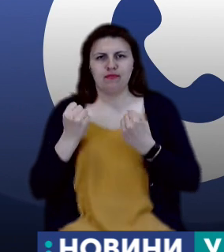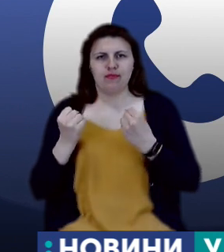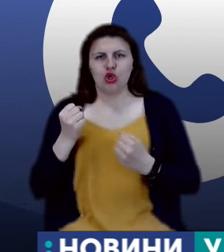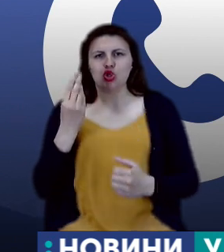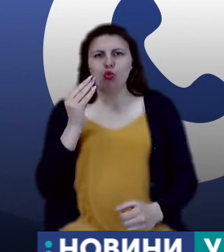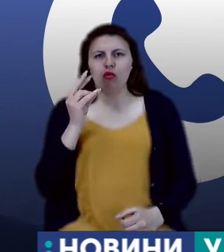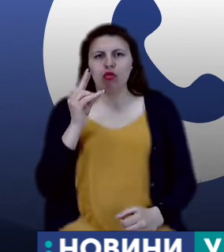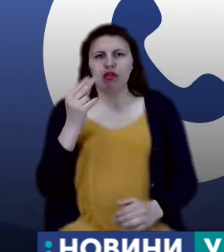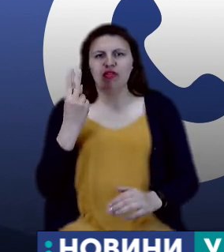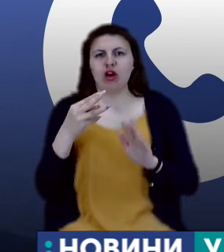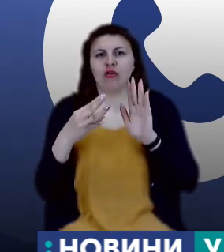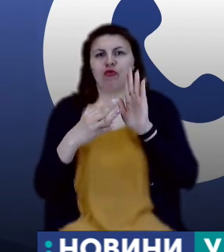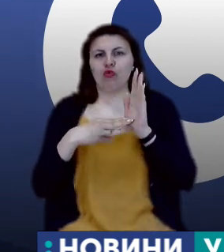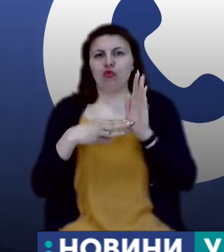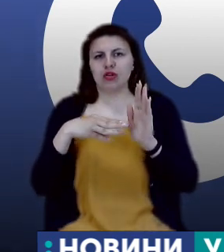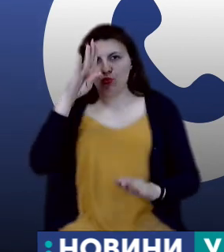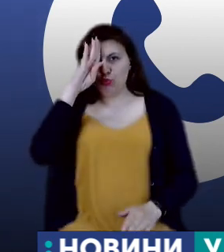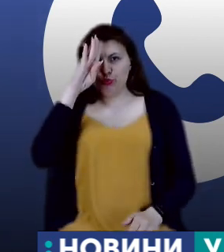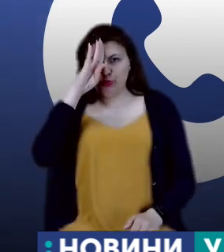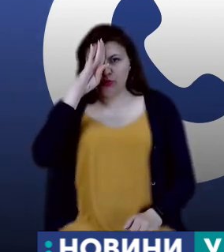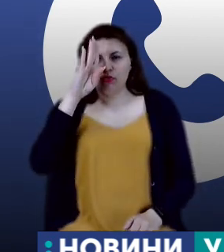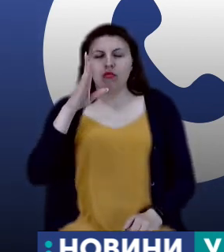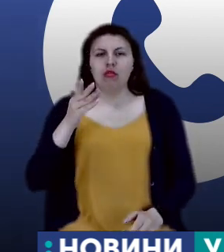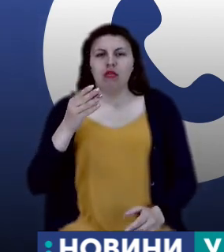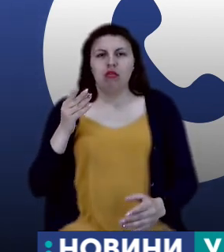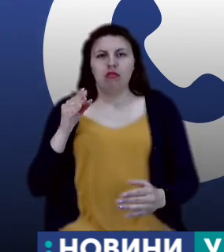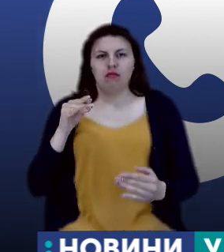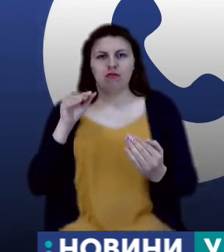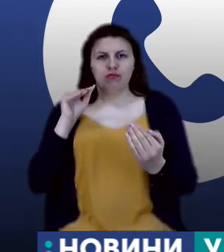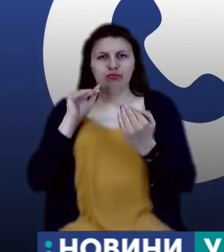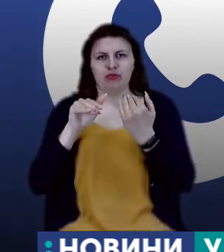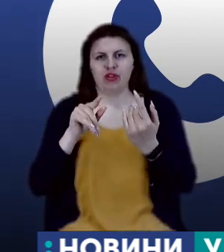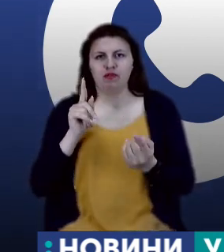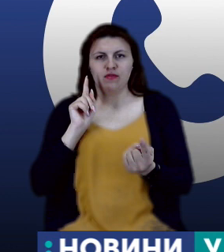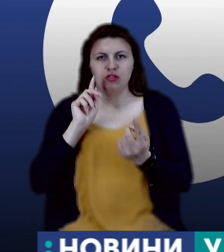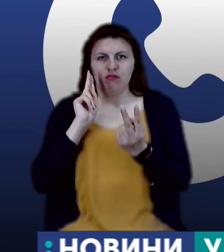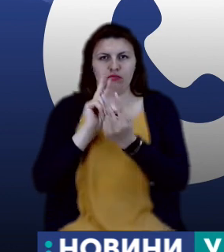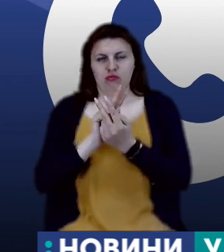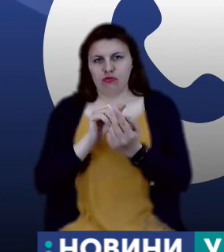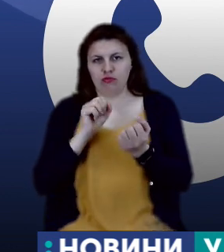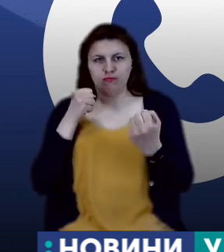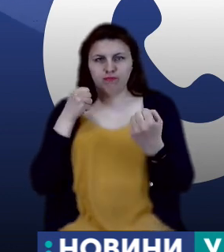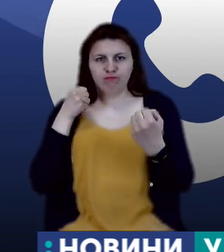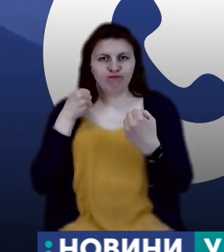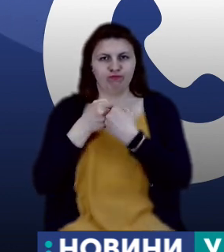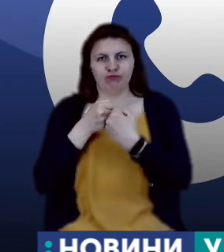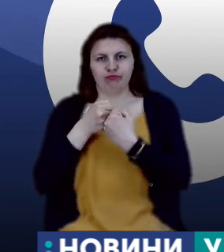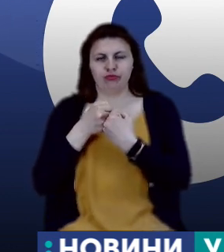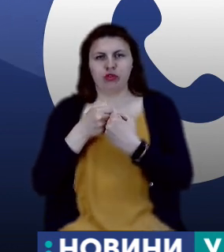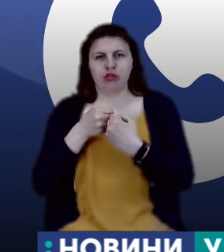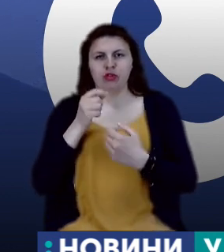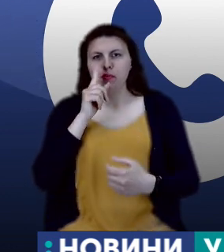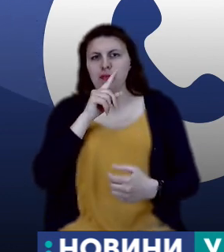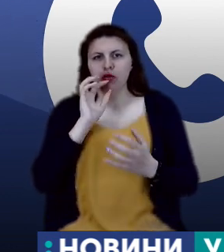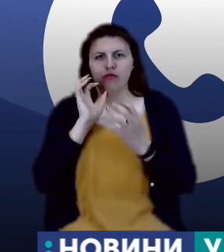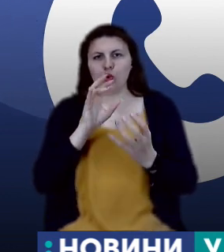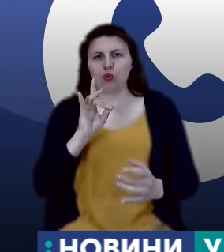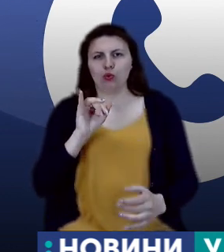28-річного чоловіка виїхав на смугу зустрічного руху і скоїв зіткнення з мікроавтобусом «Рута». Травми